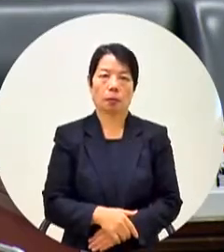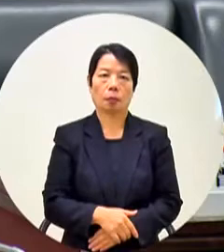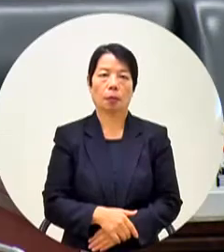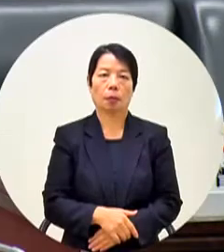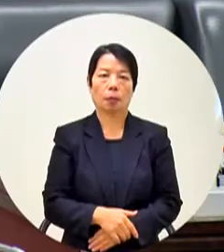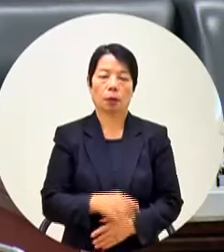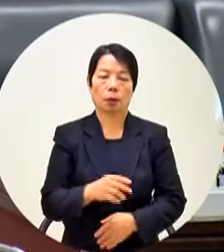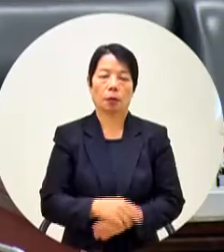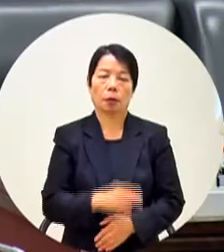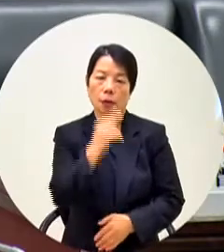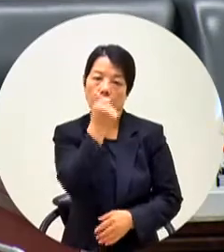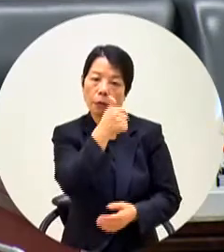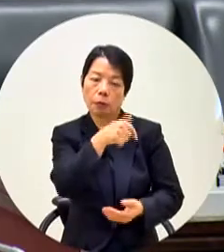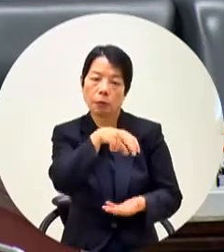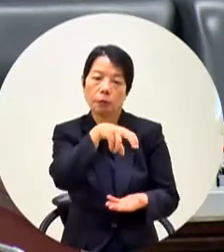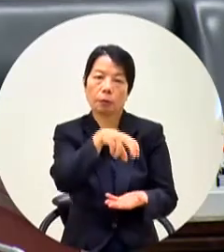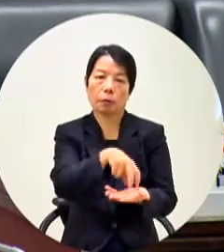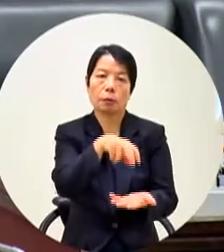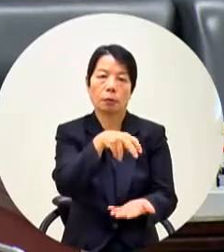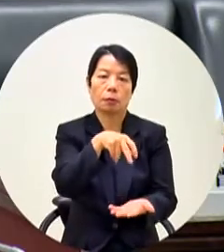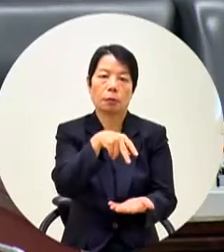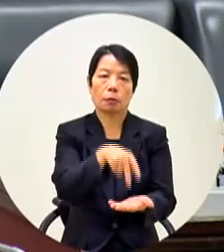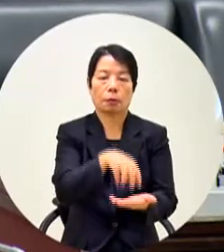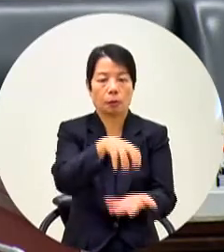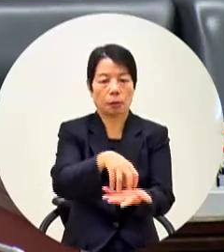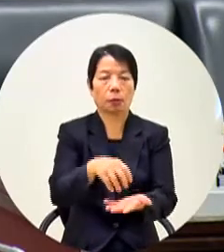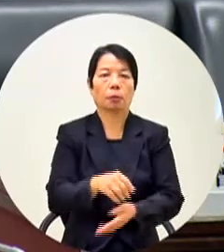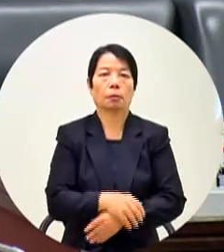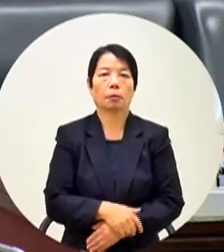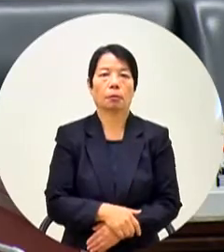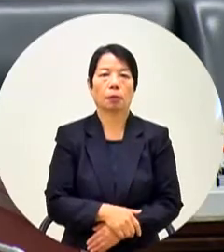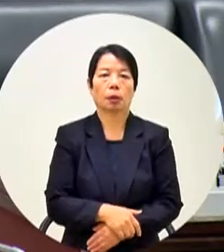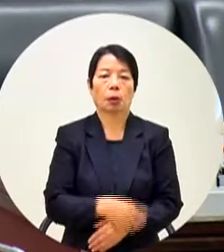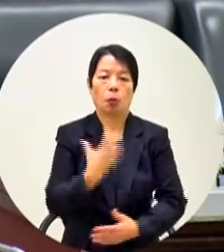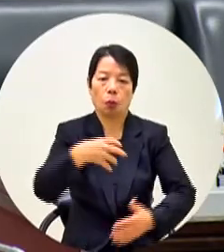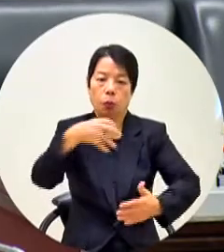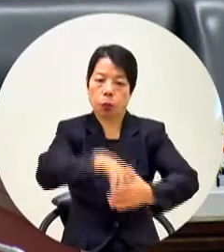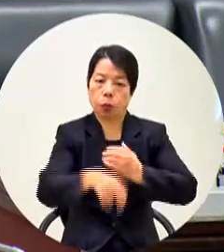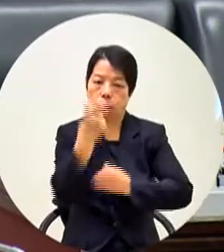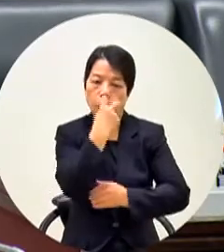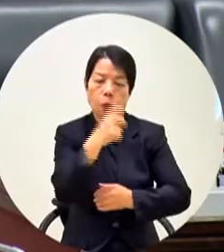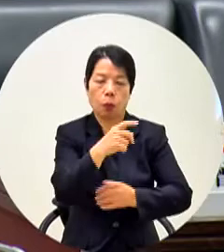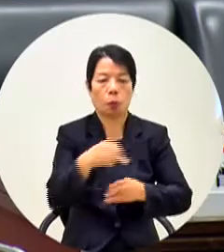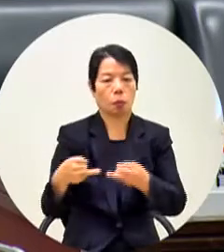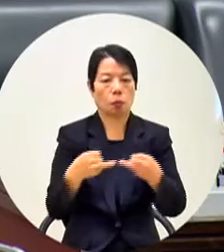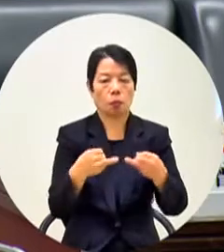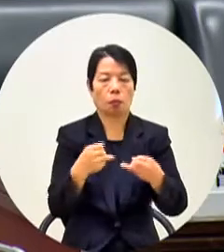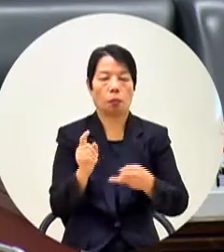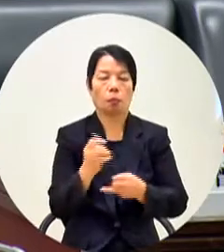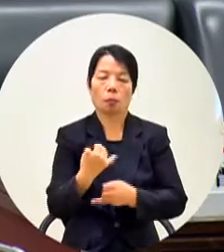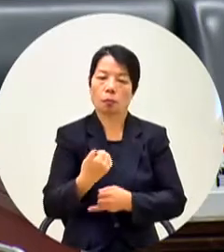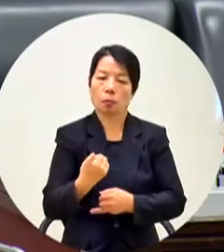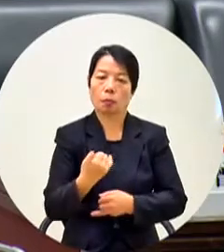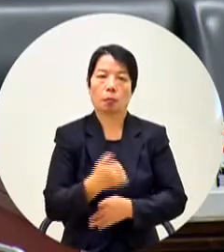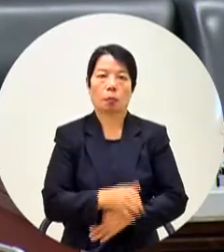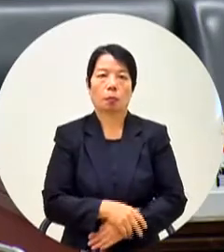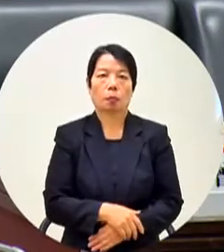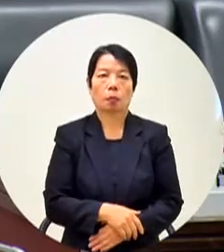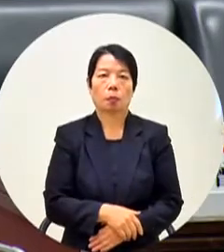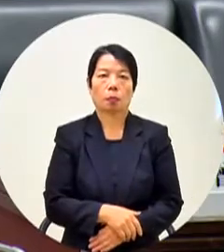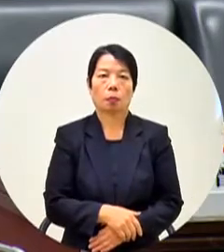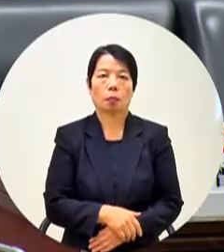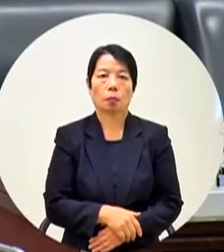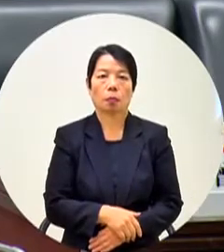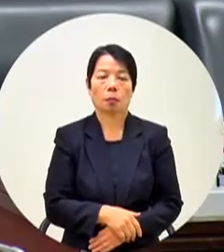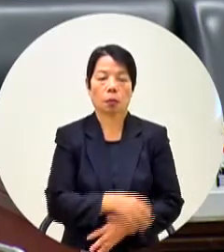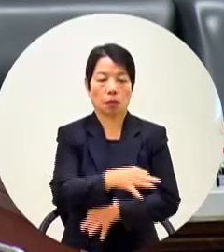登。啊，哦，纳管这个部分，咱的成效，啊，哦，咱请迄，那个咱警